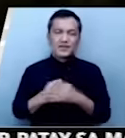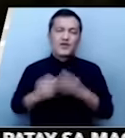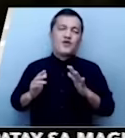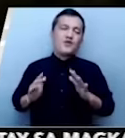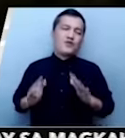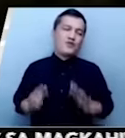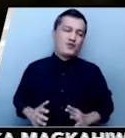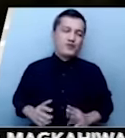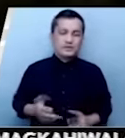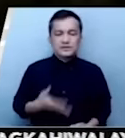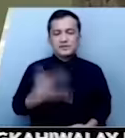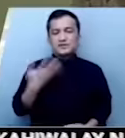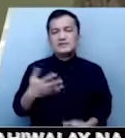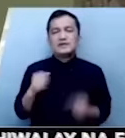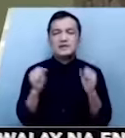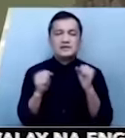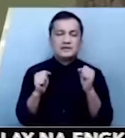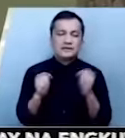ng panahon.